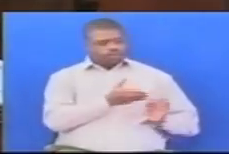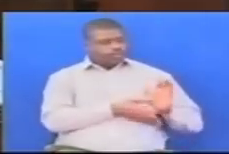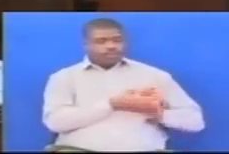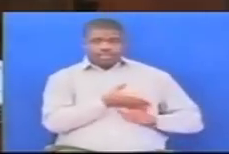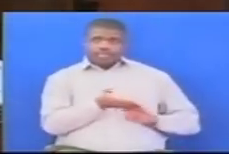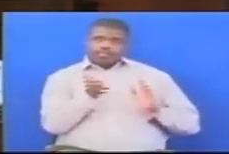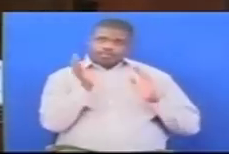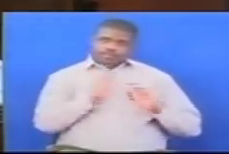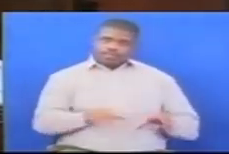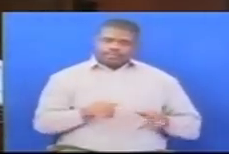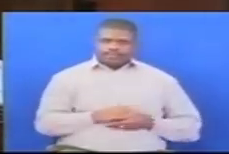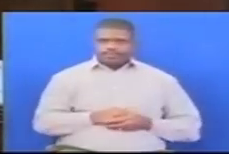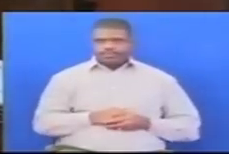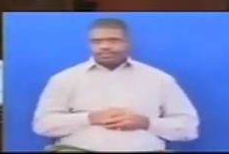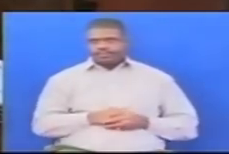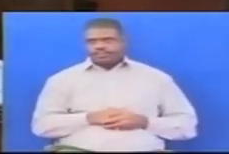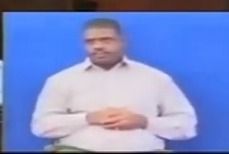imekamilika,